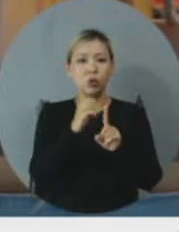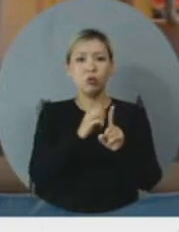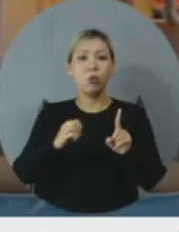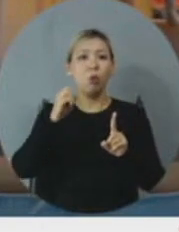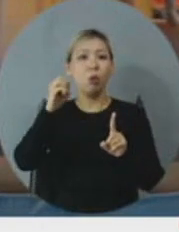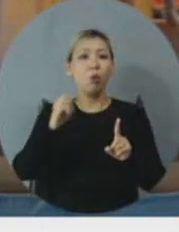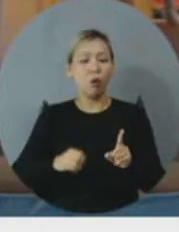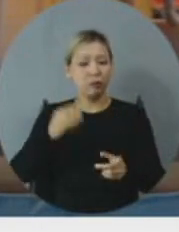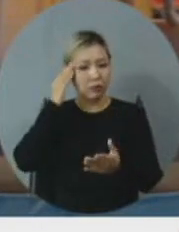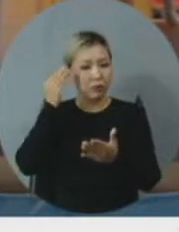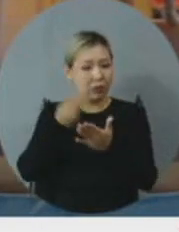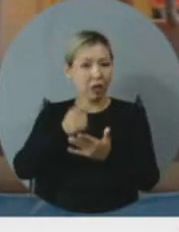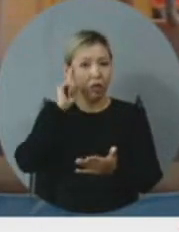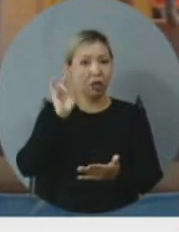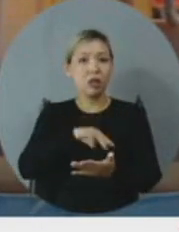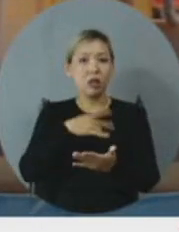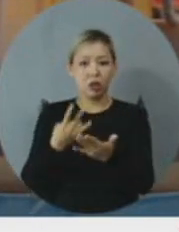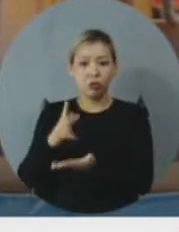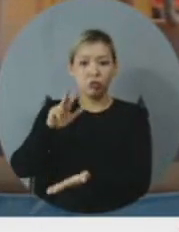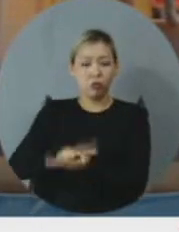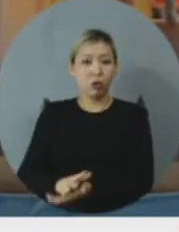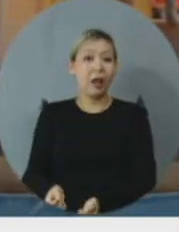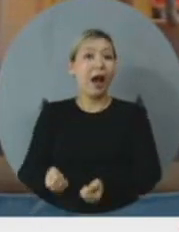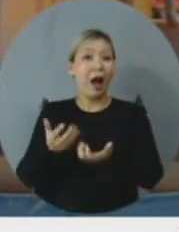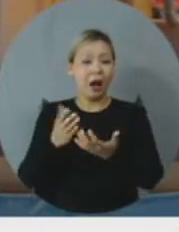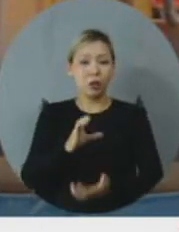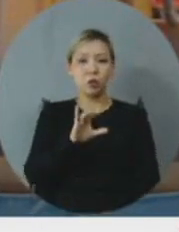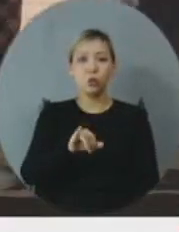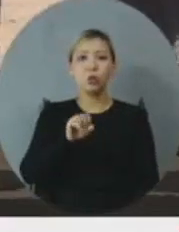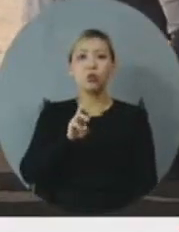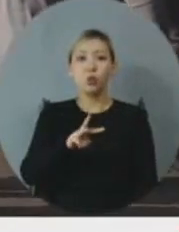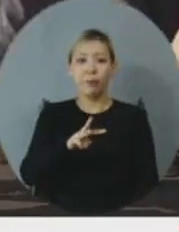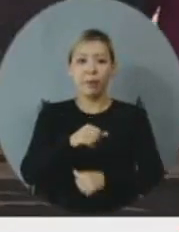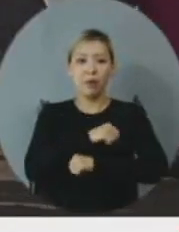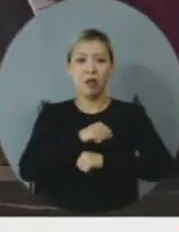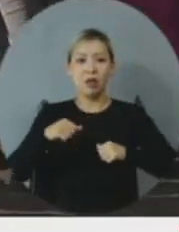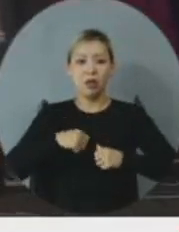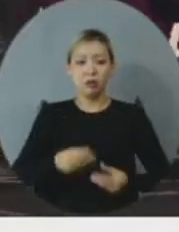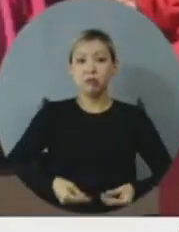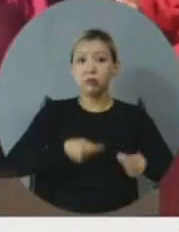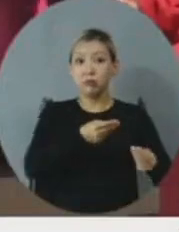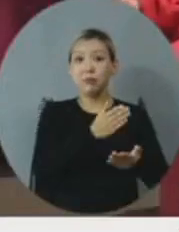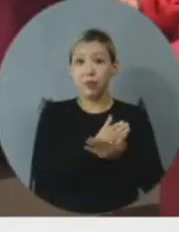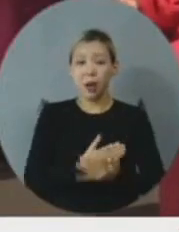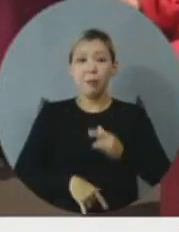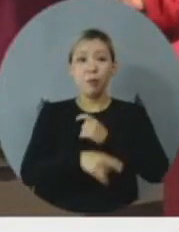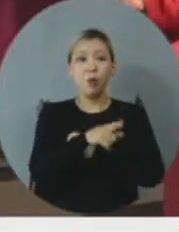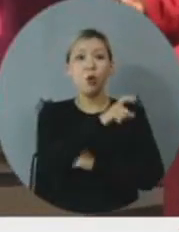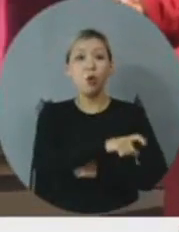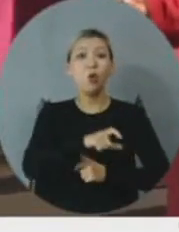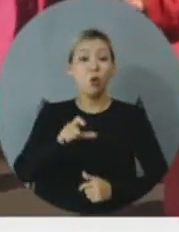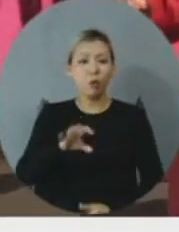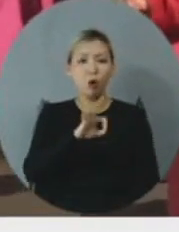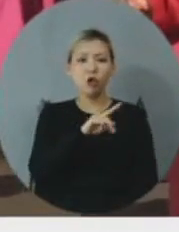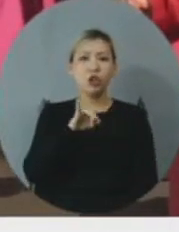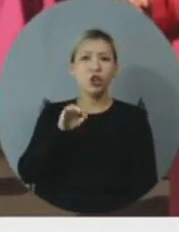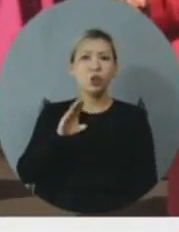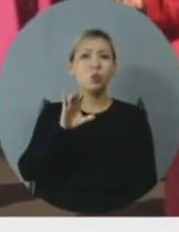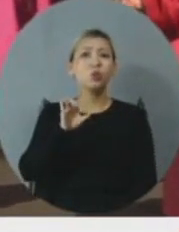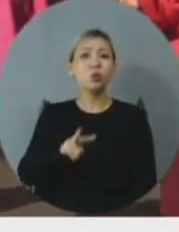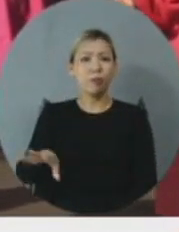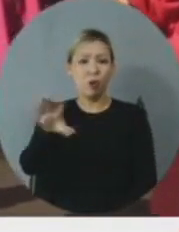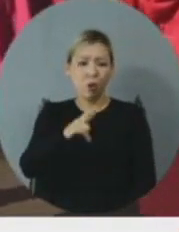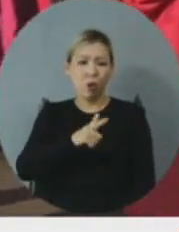одоо ингээд саналаа нэгтгэж тогтоолоо гаргаад сумын иргэдийн урлалд уламжилсан байдаг. Ингээд мэрэгжлийн хүмүүс Үлзэс сумын иргэдийн энэ